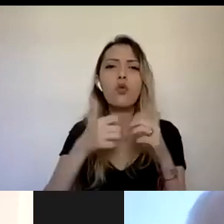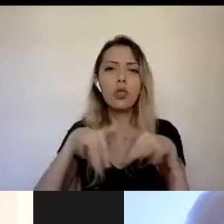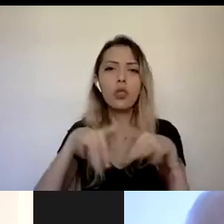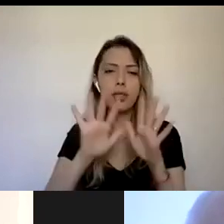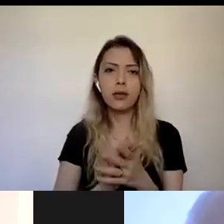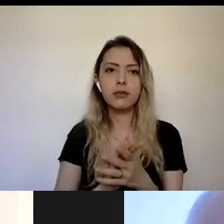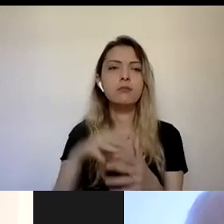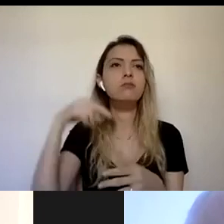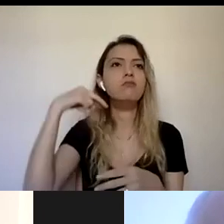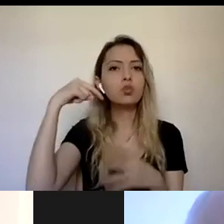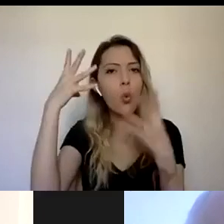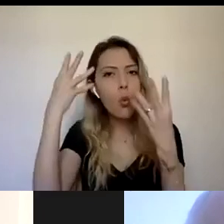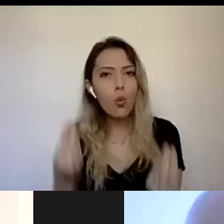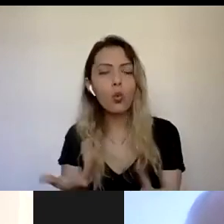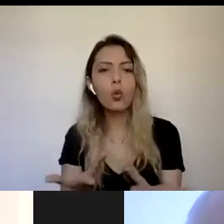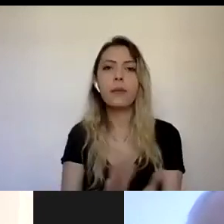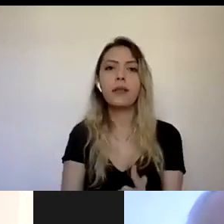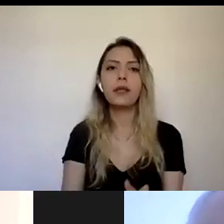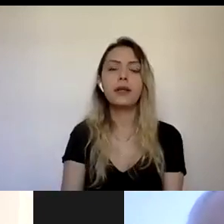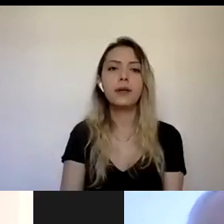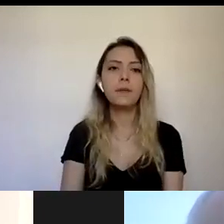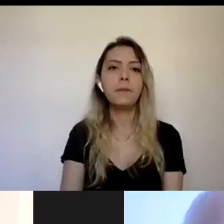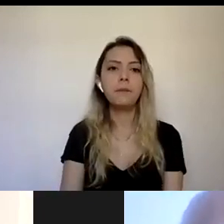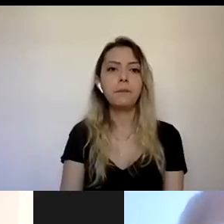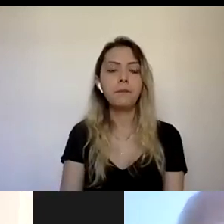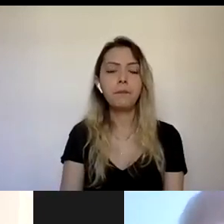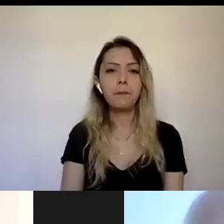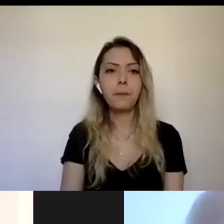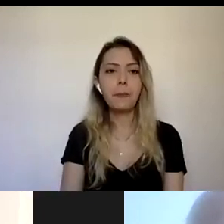mülteci olma, sığınma durumu da dahil.